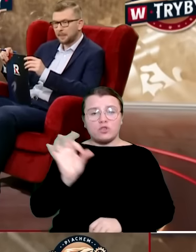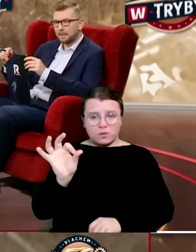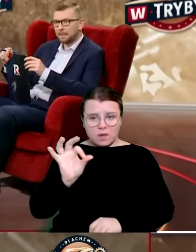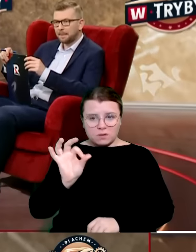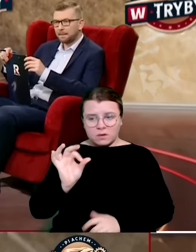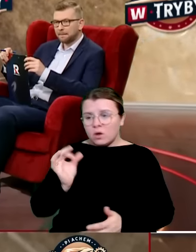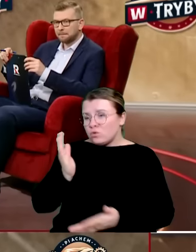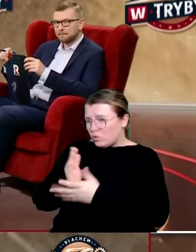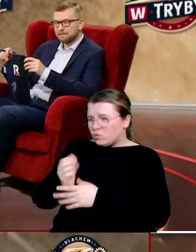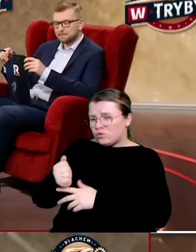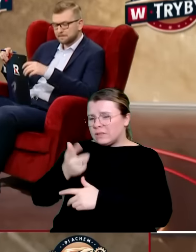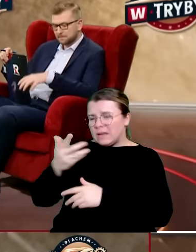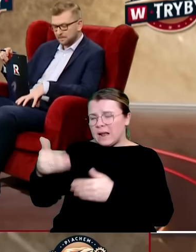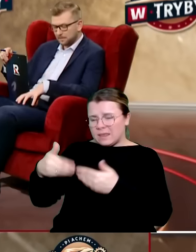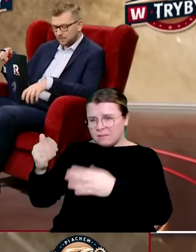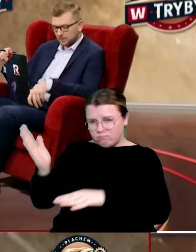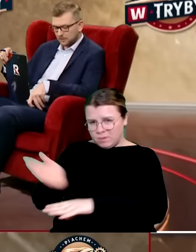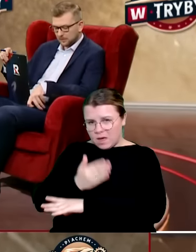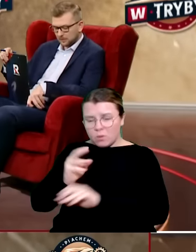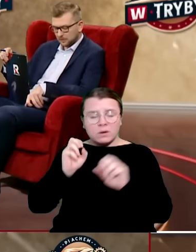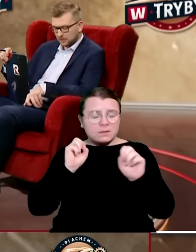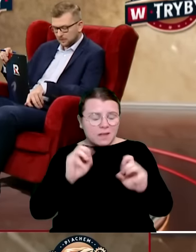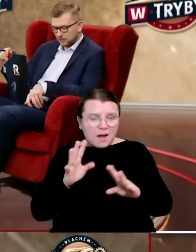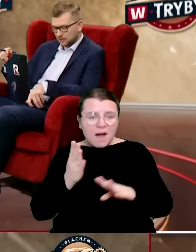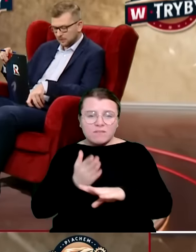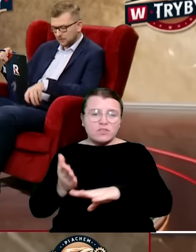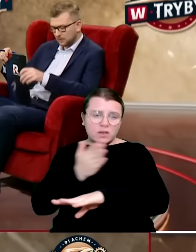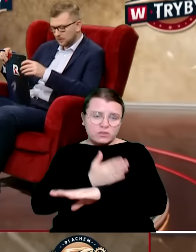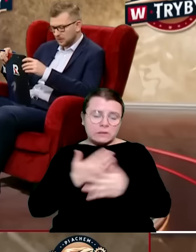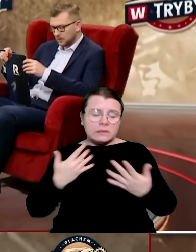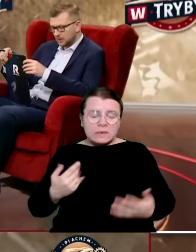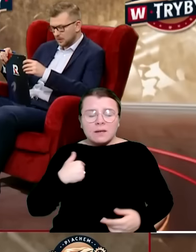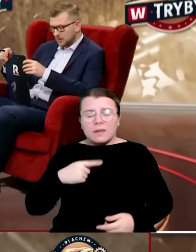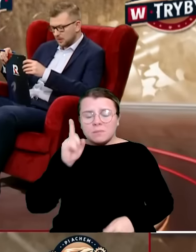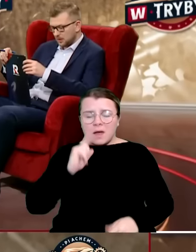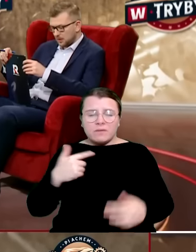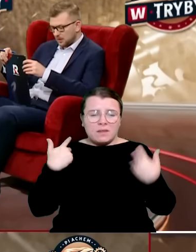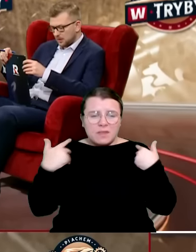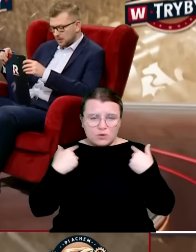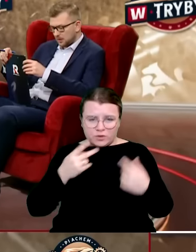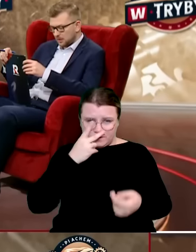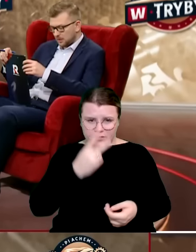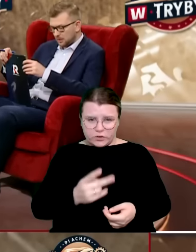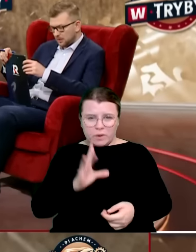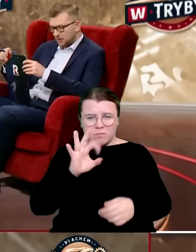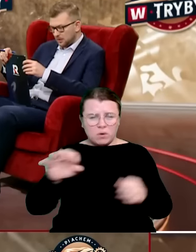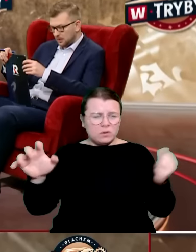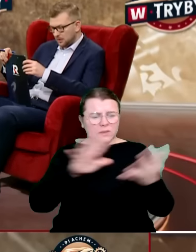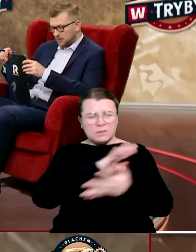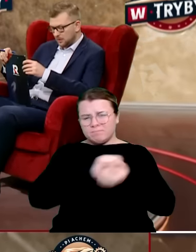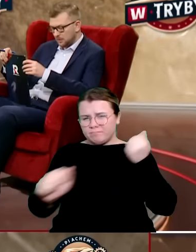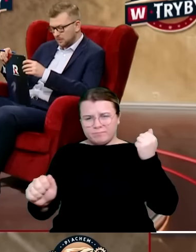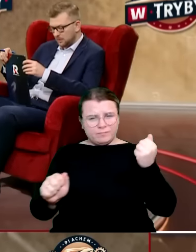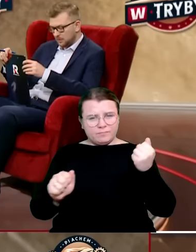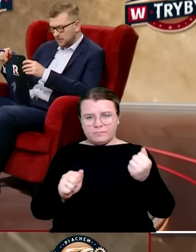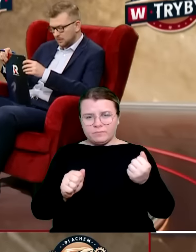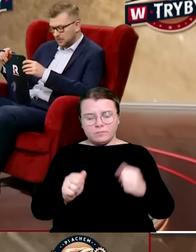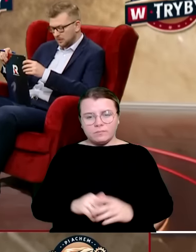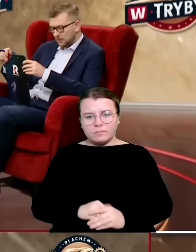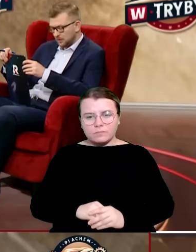kilka dni później, a wcześniej, no to niestety, i widziałem to na własne oczy, bo ta ruina między innymi polega na